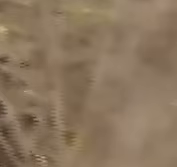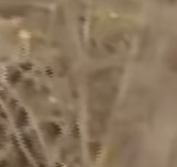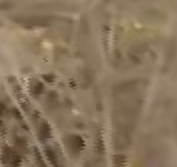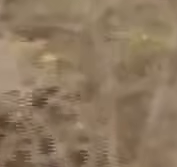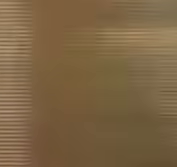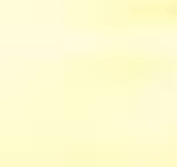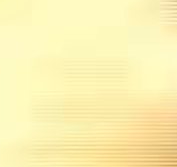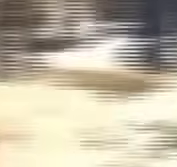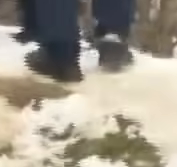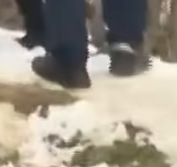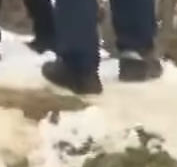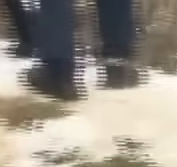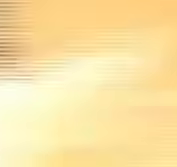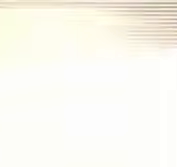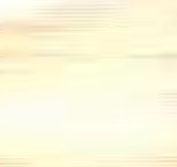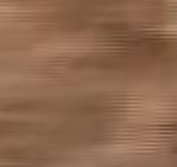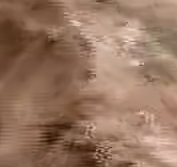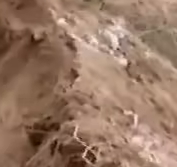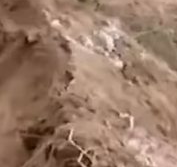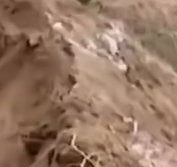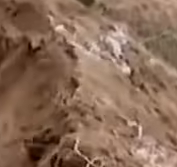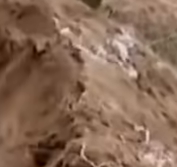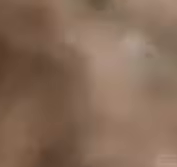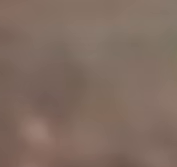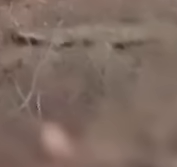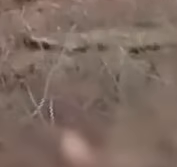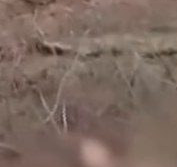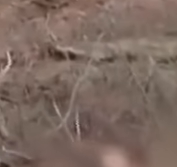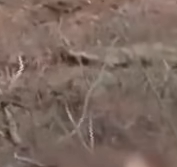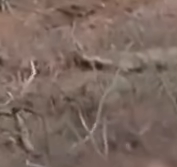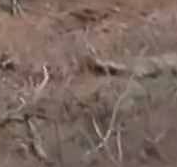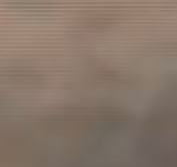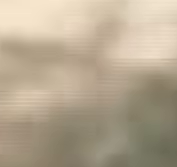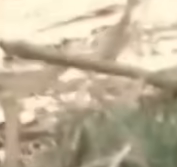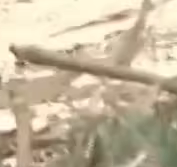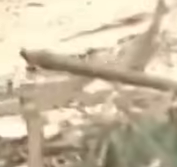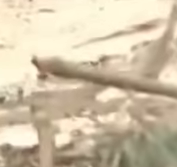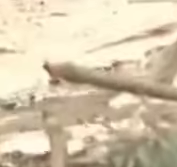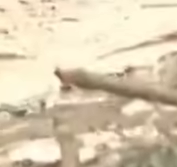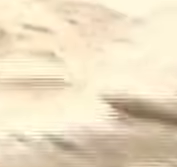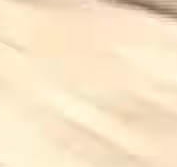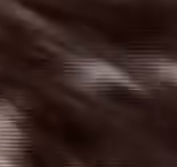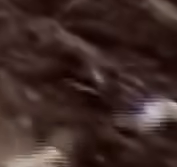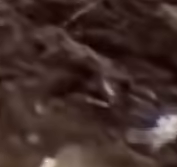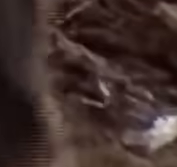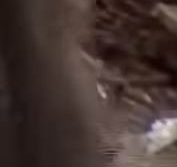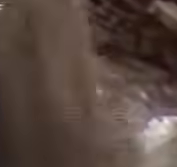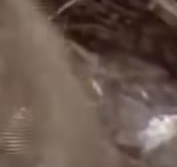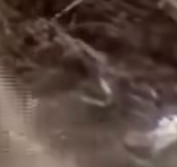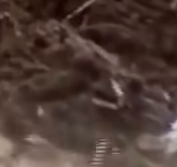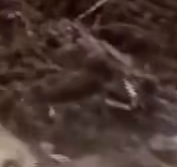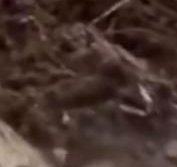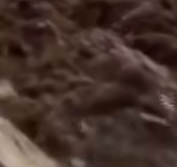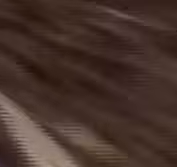Energetici au luat schedari în Napoleonia, metrele același, cuișheci, cei aturași, guarțopi, suram și boluțnove, regiune, bidan, dar ceartua Bagdatis municipalitatea